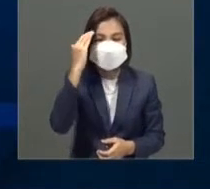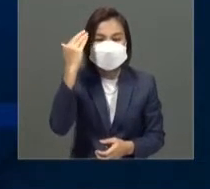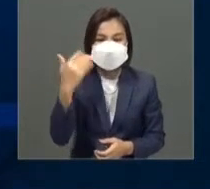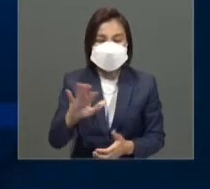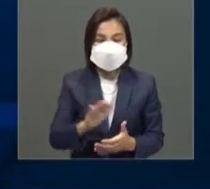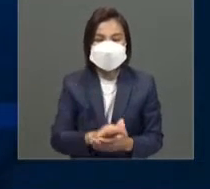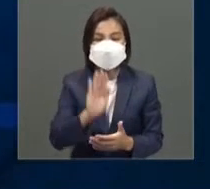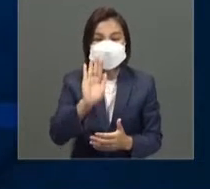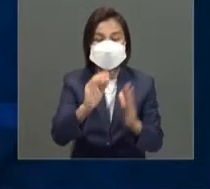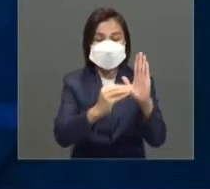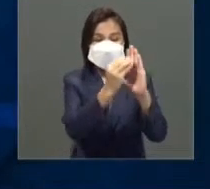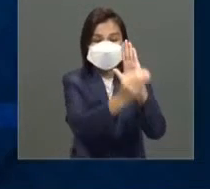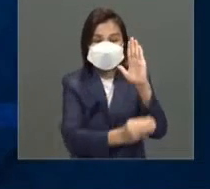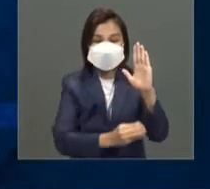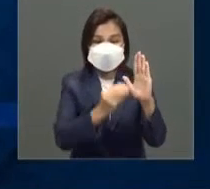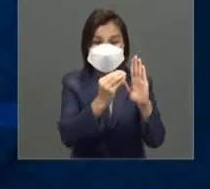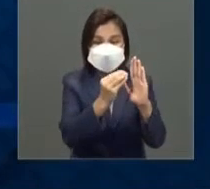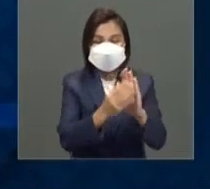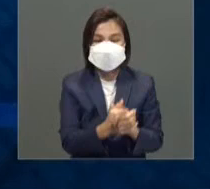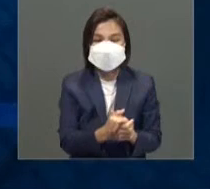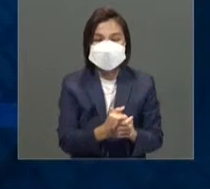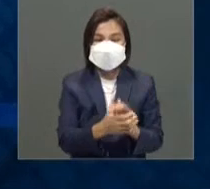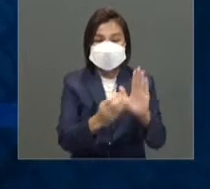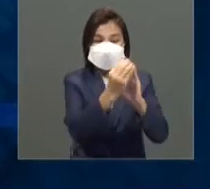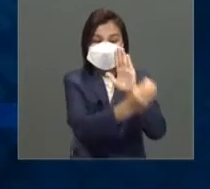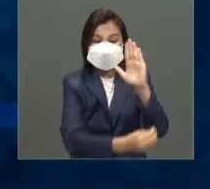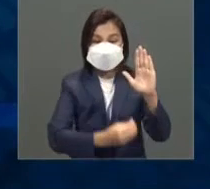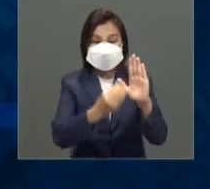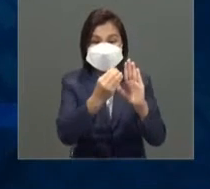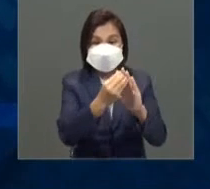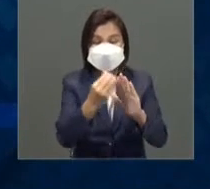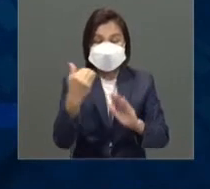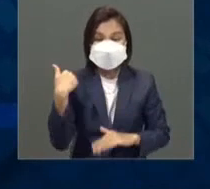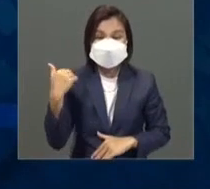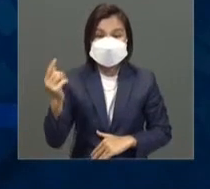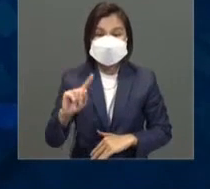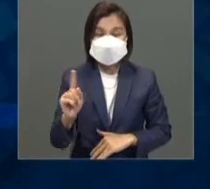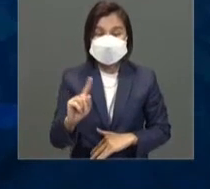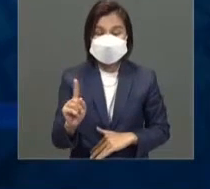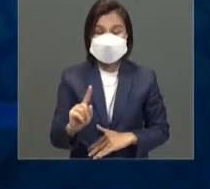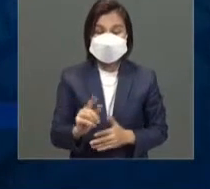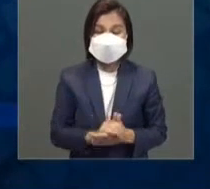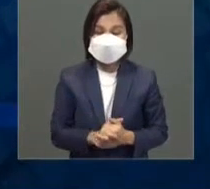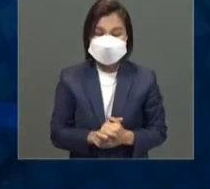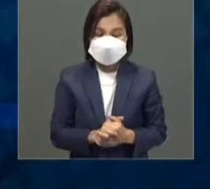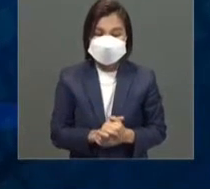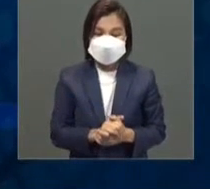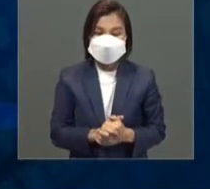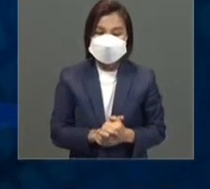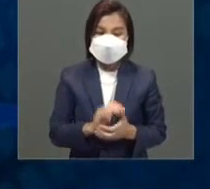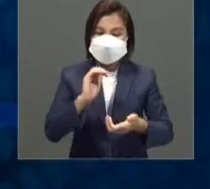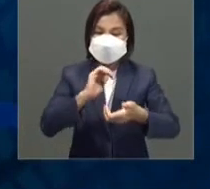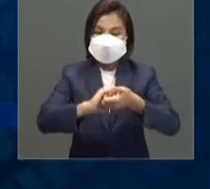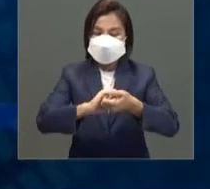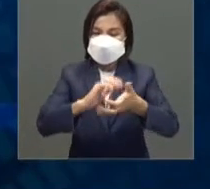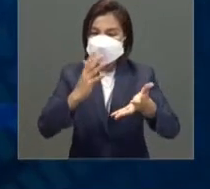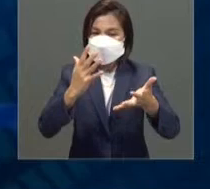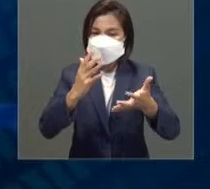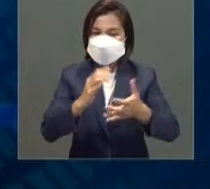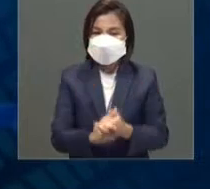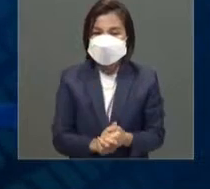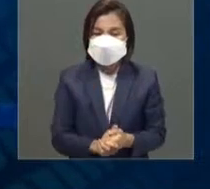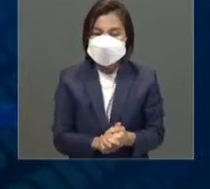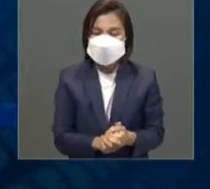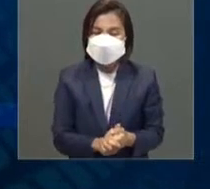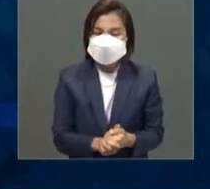ดของทางต่างจังหวัดหลายๆที่ยังมีการที่จะไม่ได้ร่วมมือกันนะครับยังเห็นภ